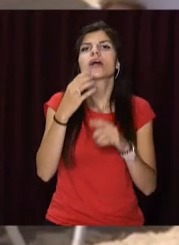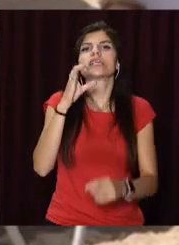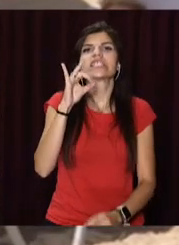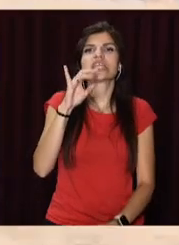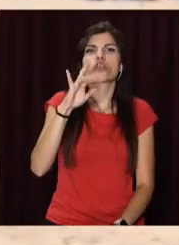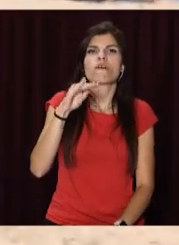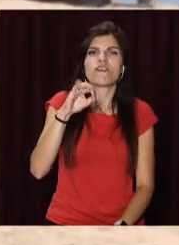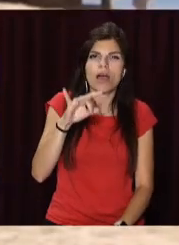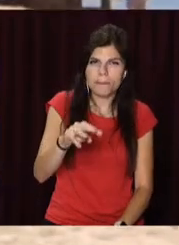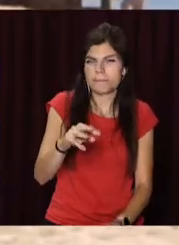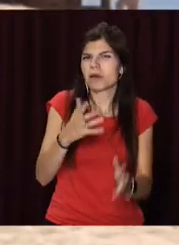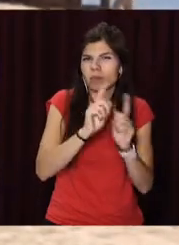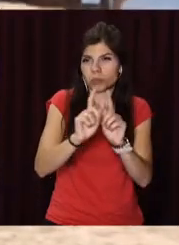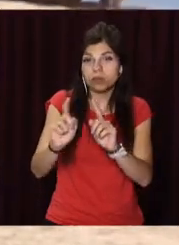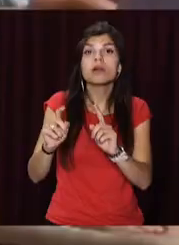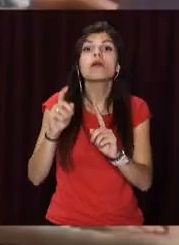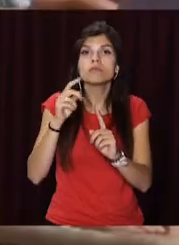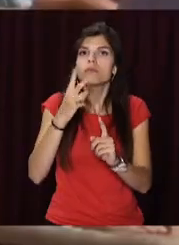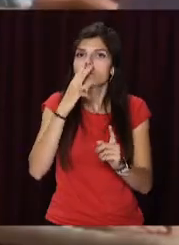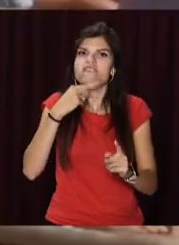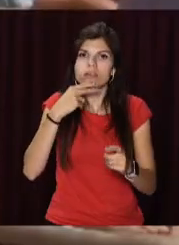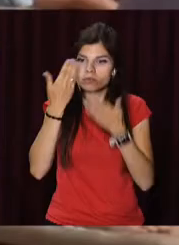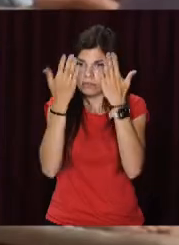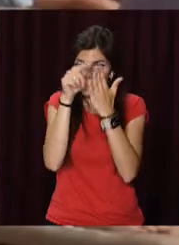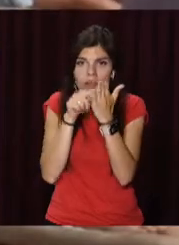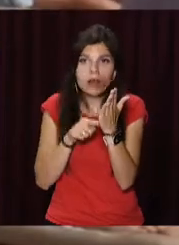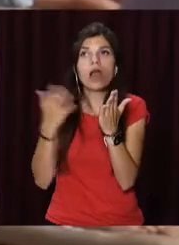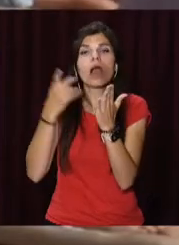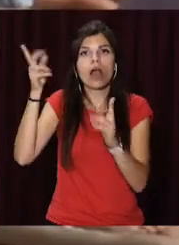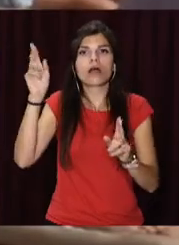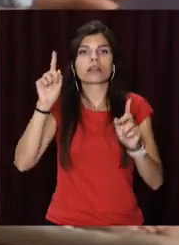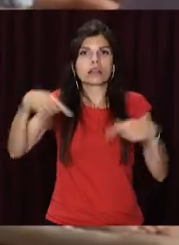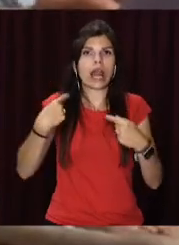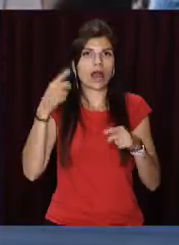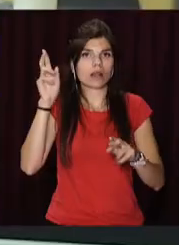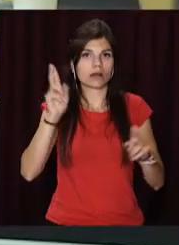Sinopharm. Такі ж вимоги діють і для іноземців, які прибувають на Кіпр з України.